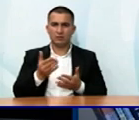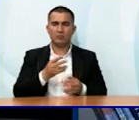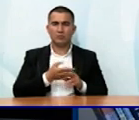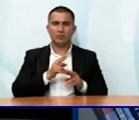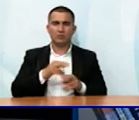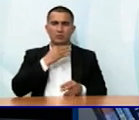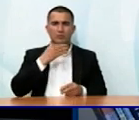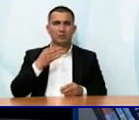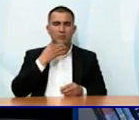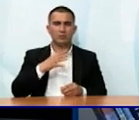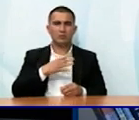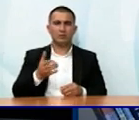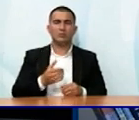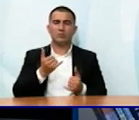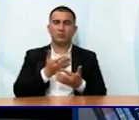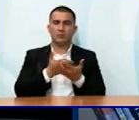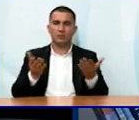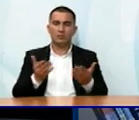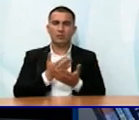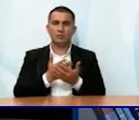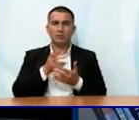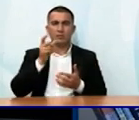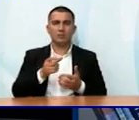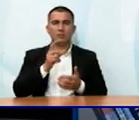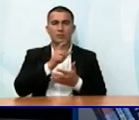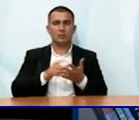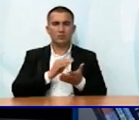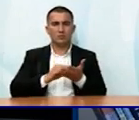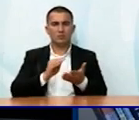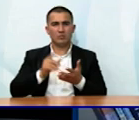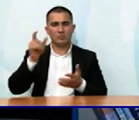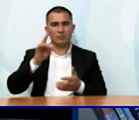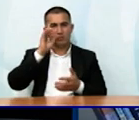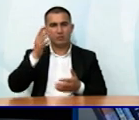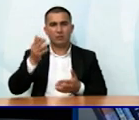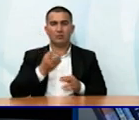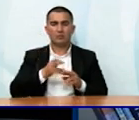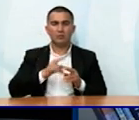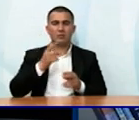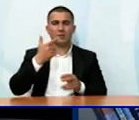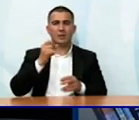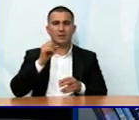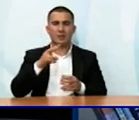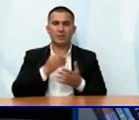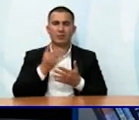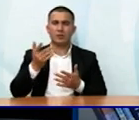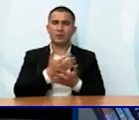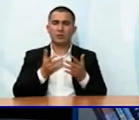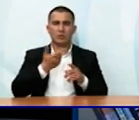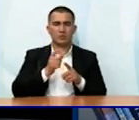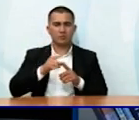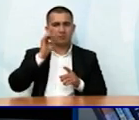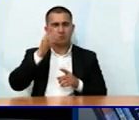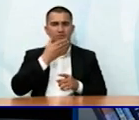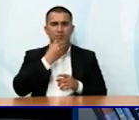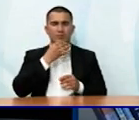nusxada. Shuningdek, sizga shoirning ayrim tuyuqlari va g'azallari berilgan. Eng mashhur g'azallaridan